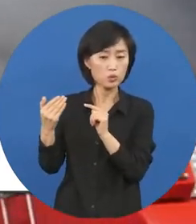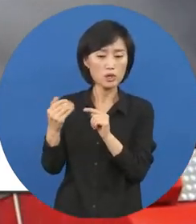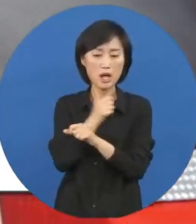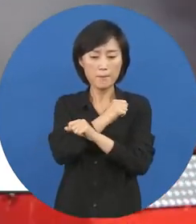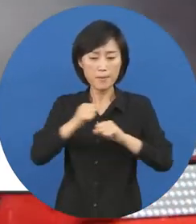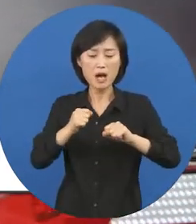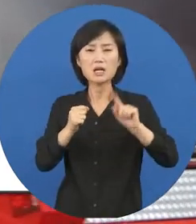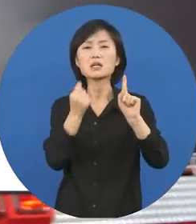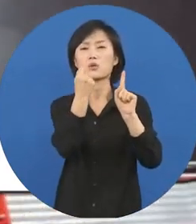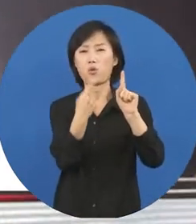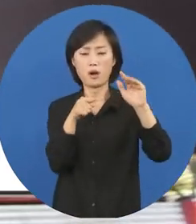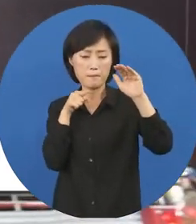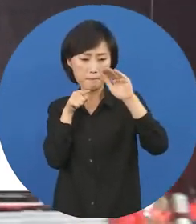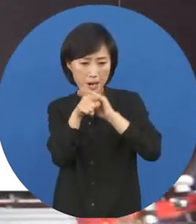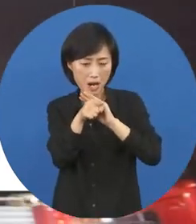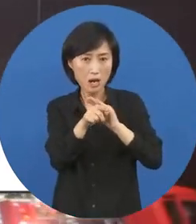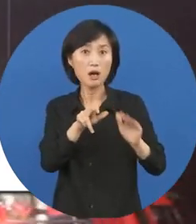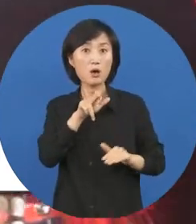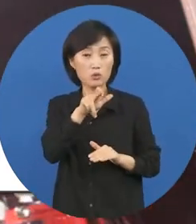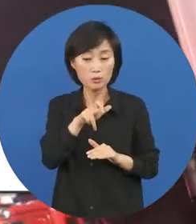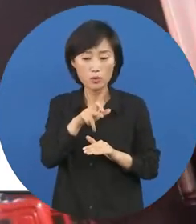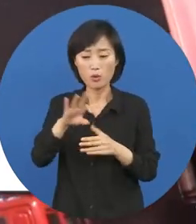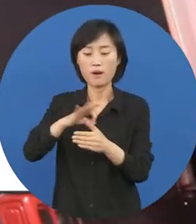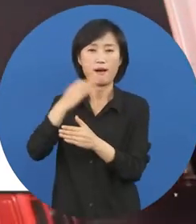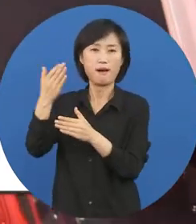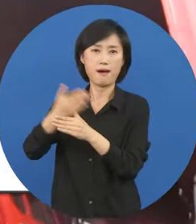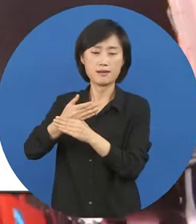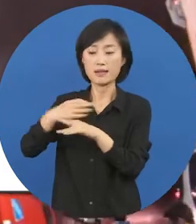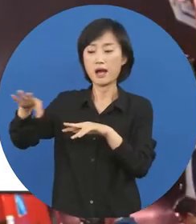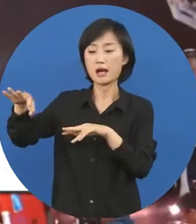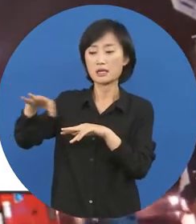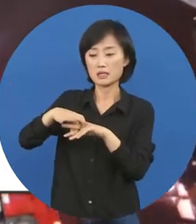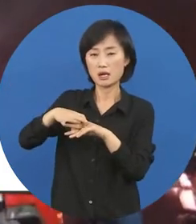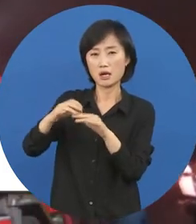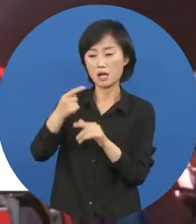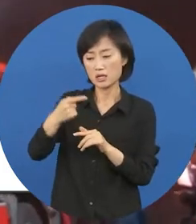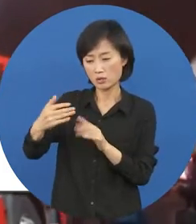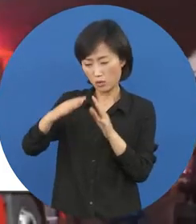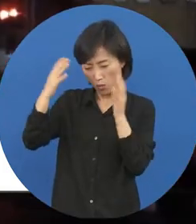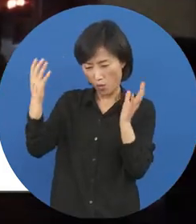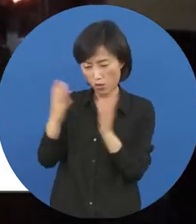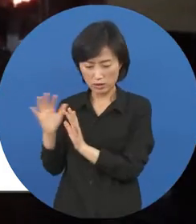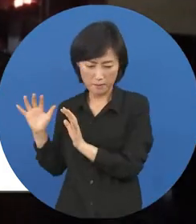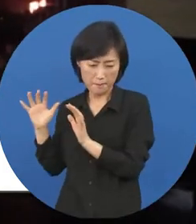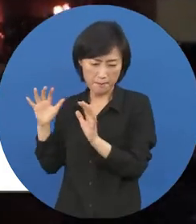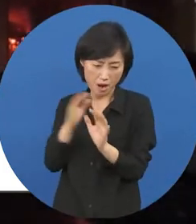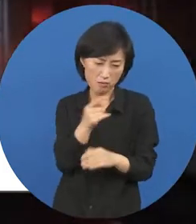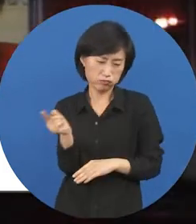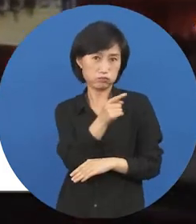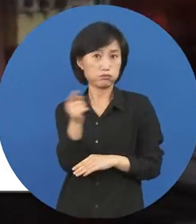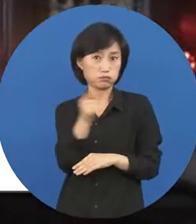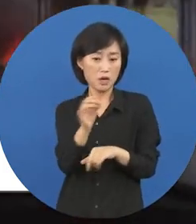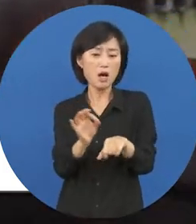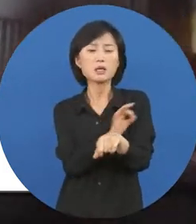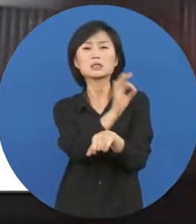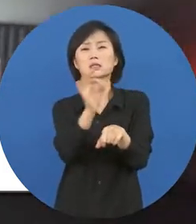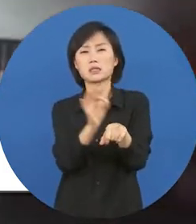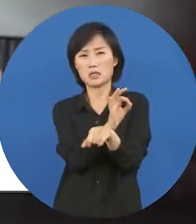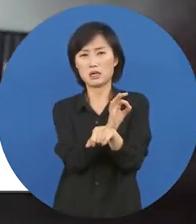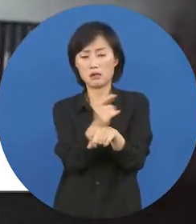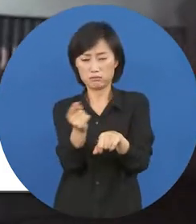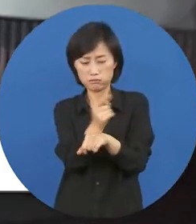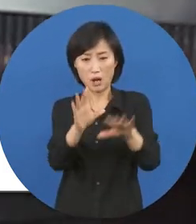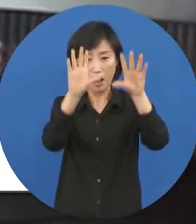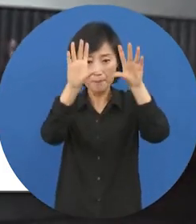광역 2루를 발령에 군포 안양 의왕 소방서 등 관할 소방서 인력과 장비를 총 복원 했는데요 10시간에